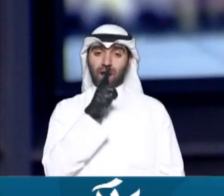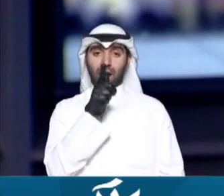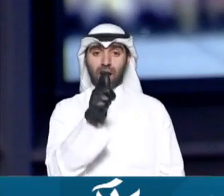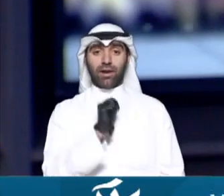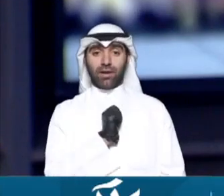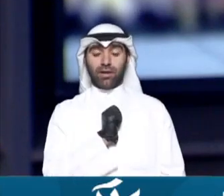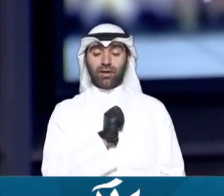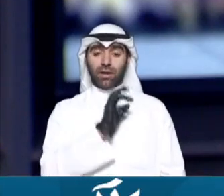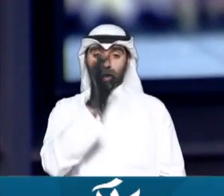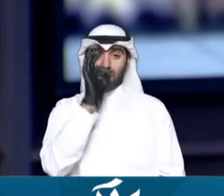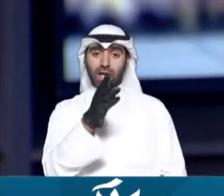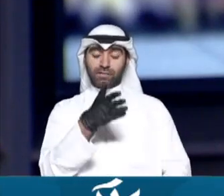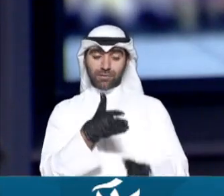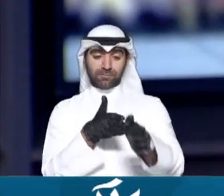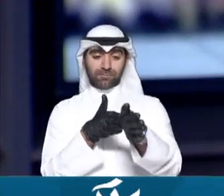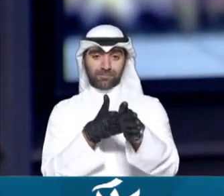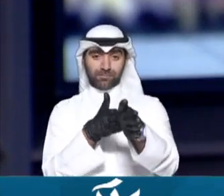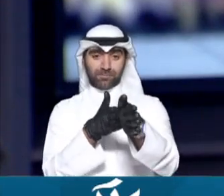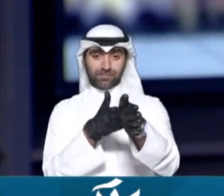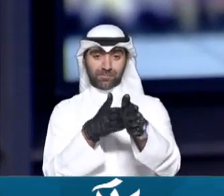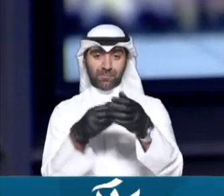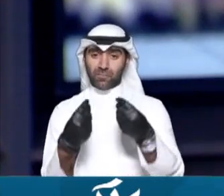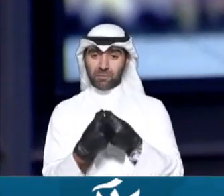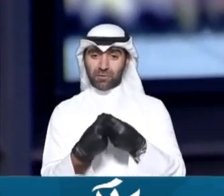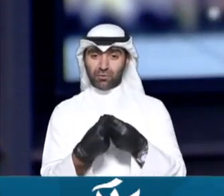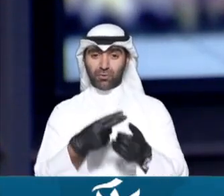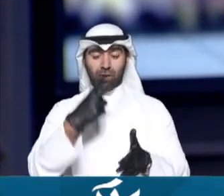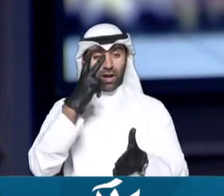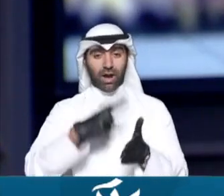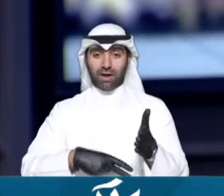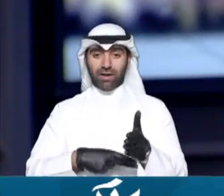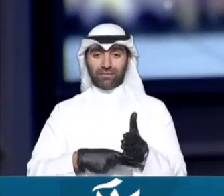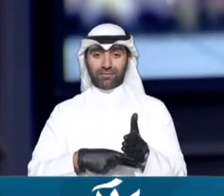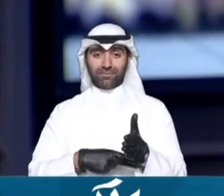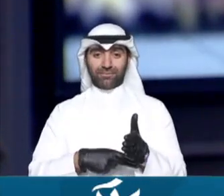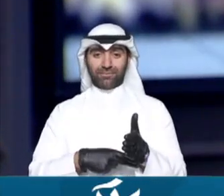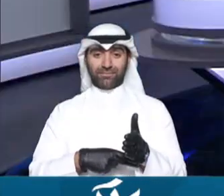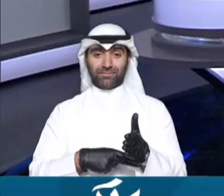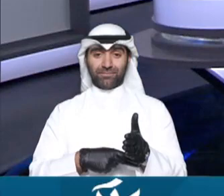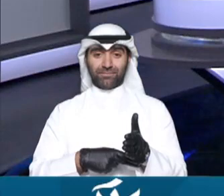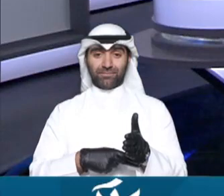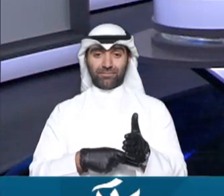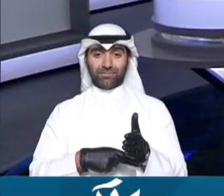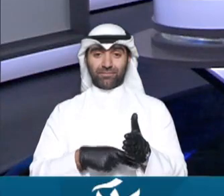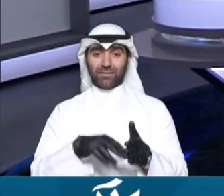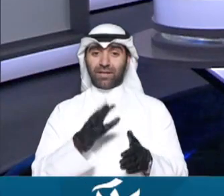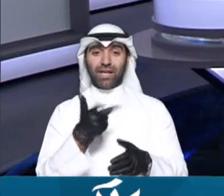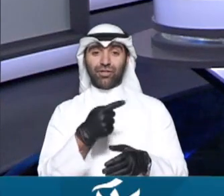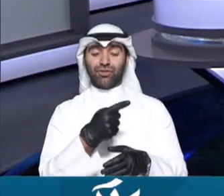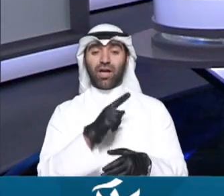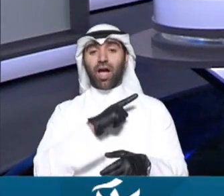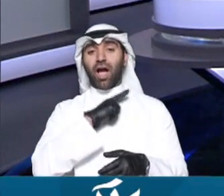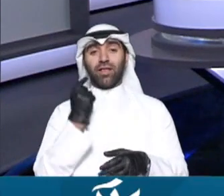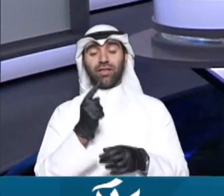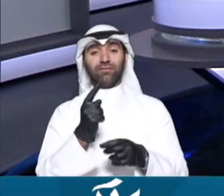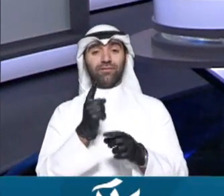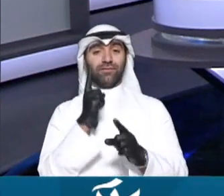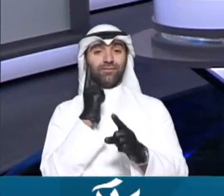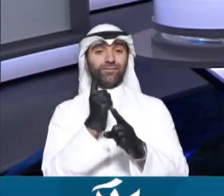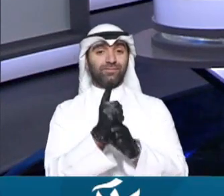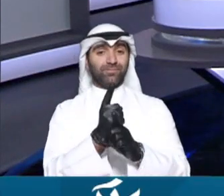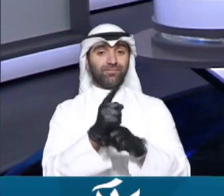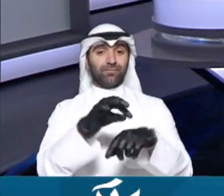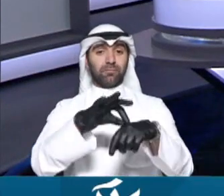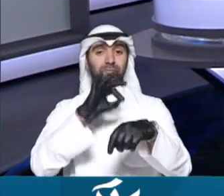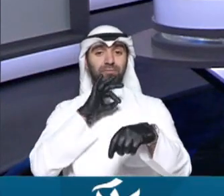في بيوتكم، وتعرف أن صلاة الإنسان في بيته أجرها أجر فريضة. الله أكبر.